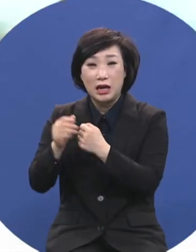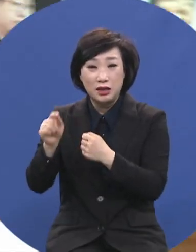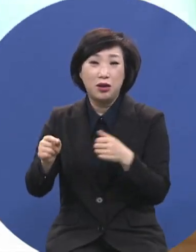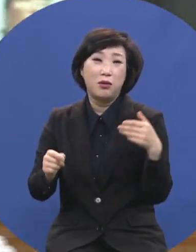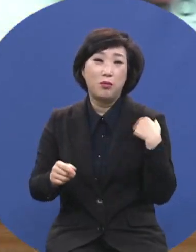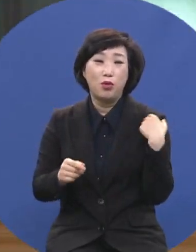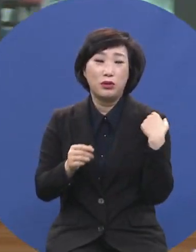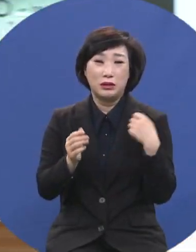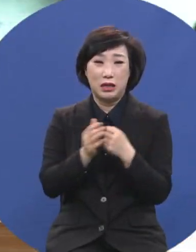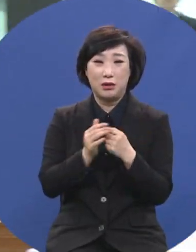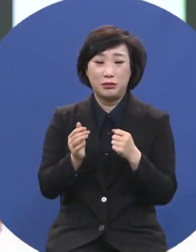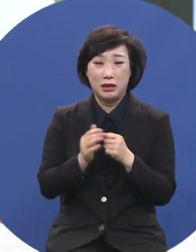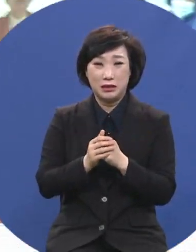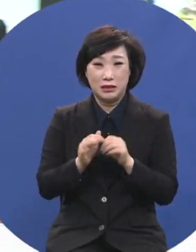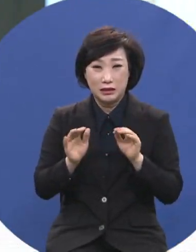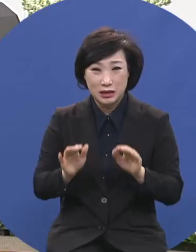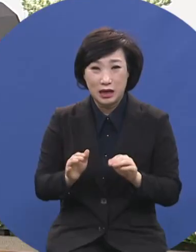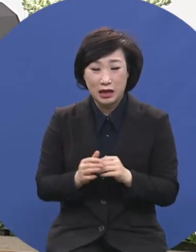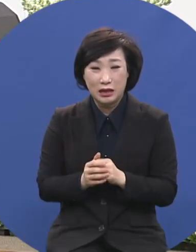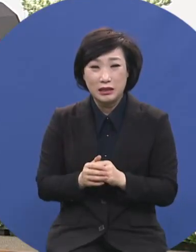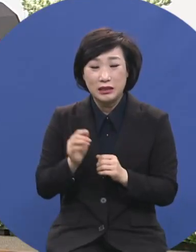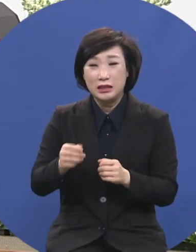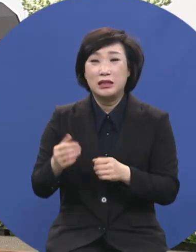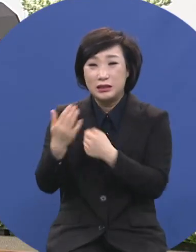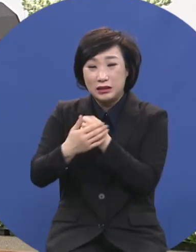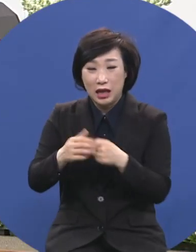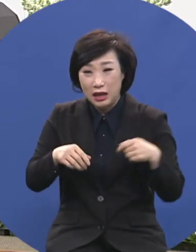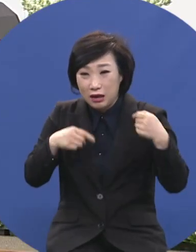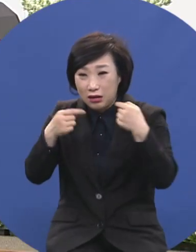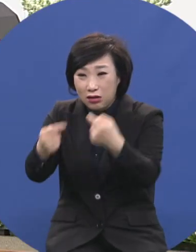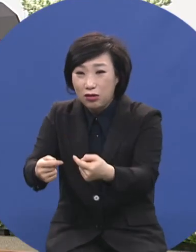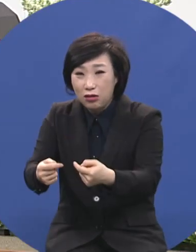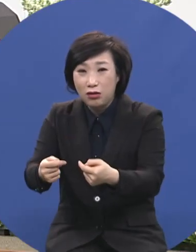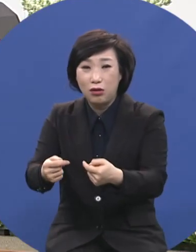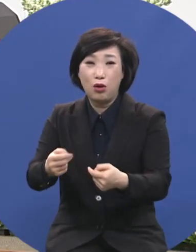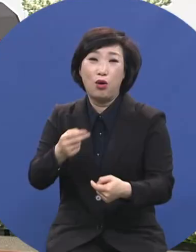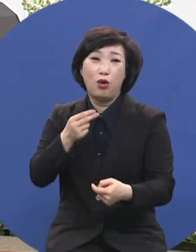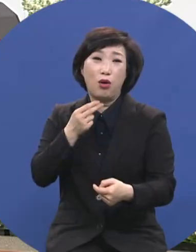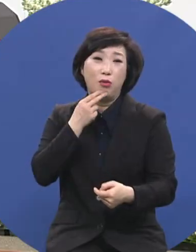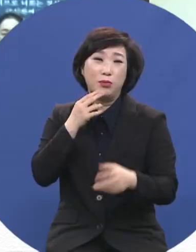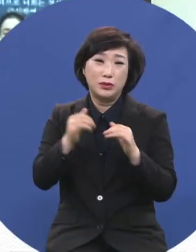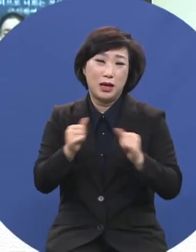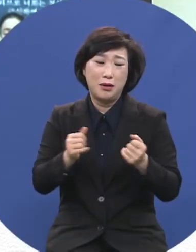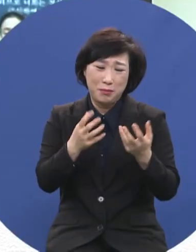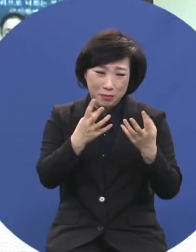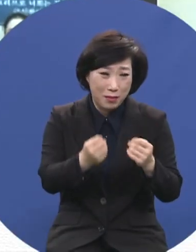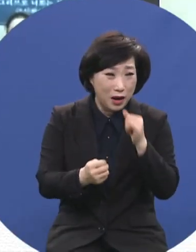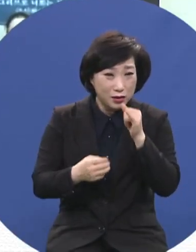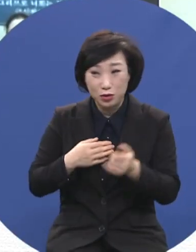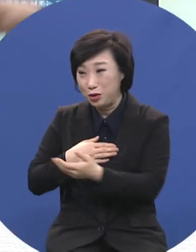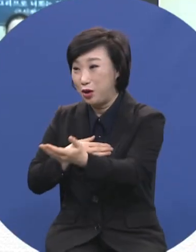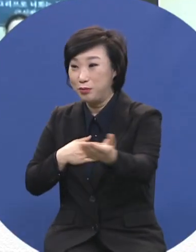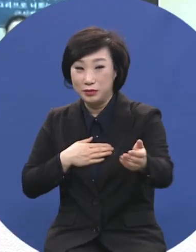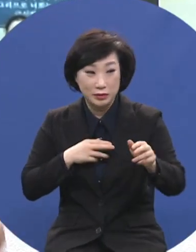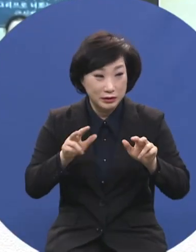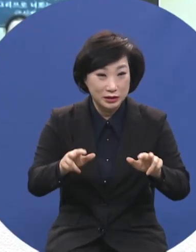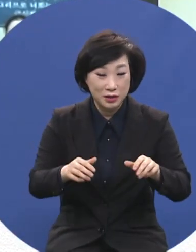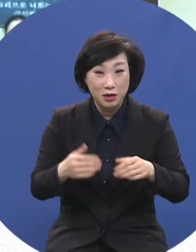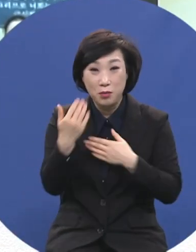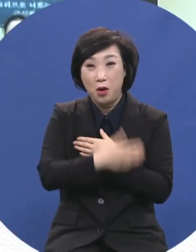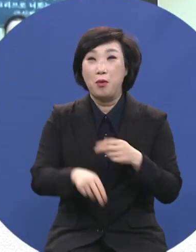어마어마한 큰 은혜 안에 들어오지 못하는 사람들이 얼마나 많은가. 여기도 몸으로 와